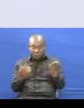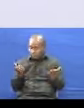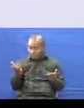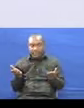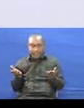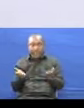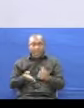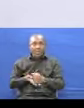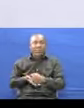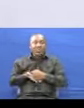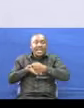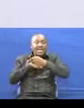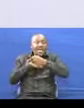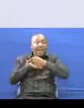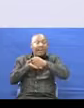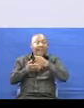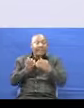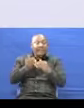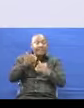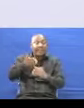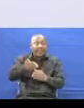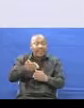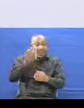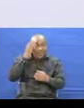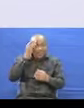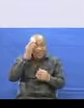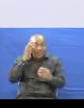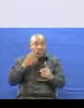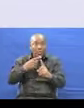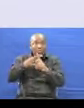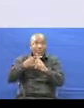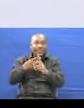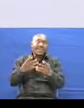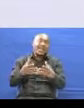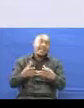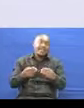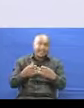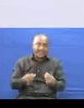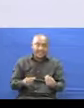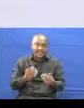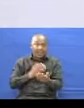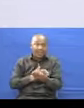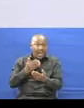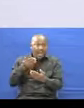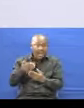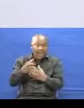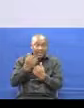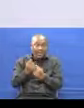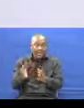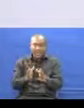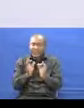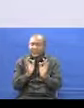duara yanakwenda kutusaidia namna ya kujua kujumlisha hapa kiurahisi. Alafu baadaye tutapata njia moja nzuri